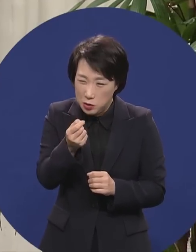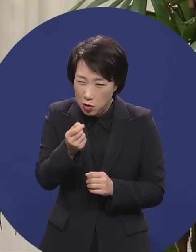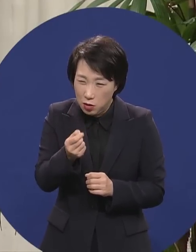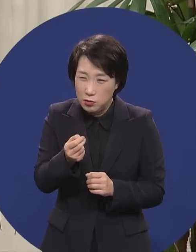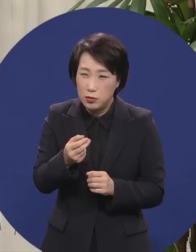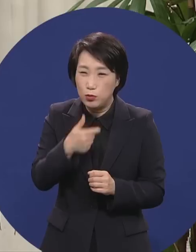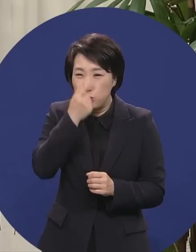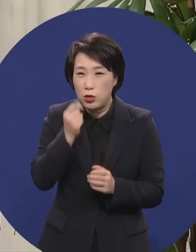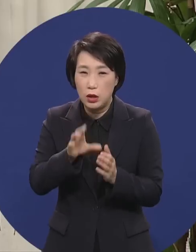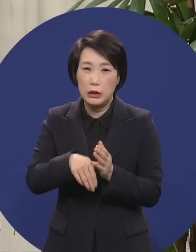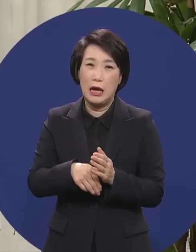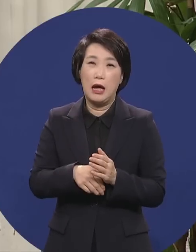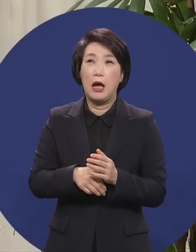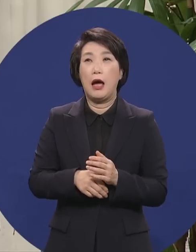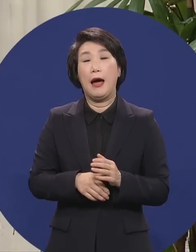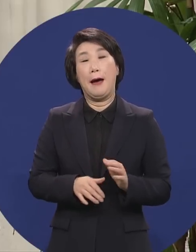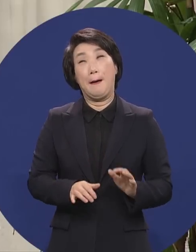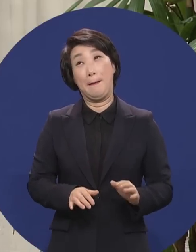벌써